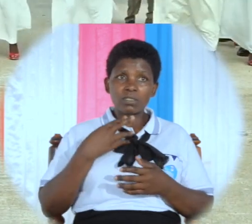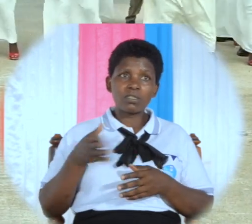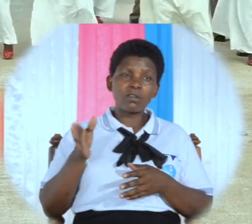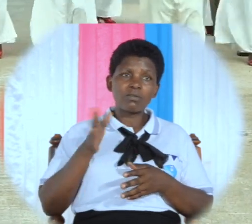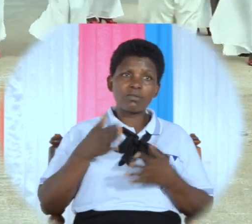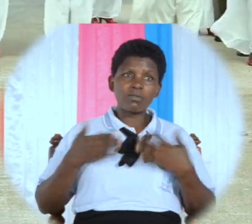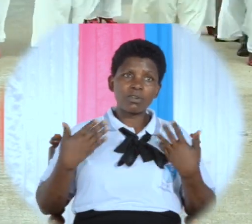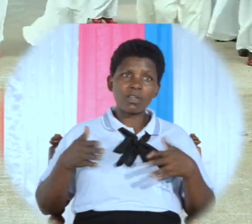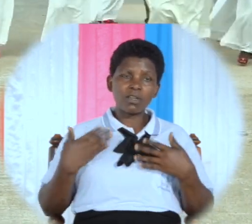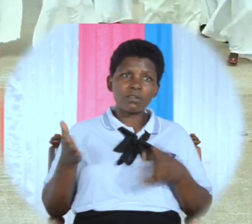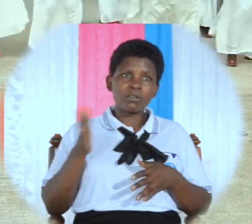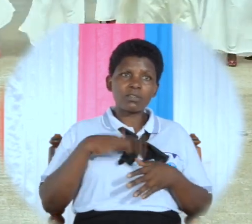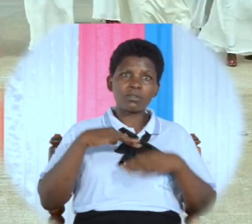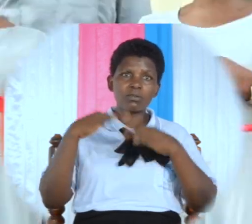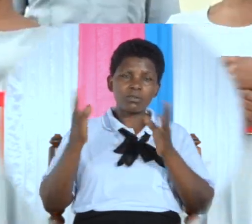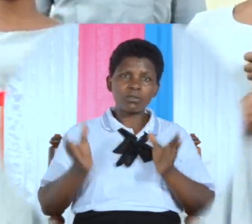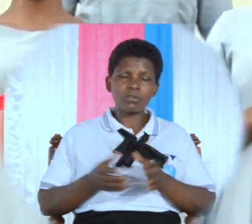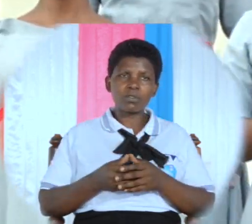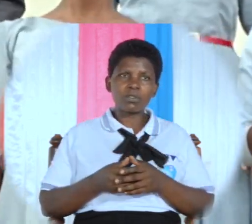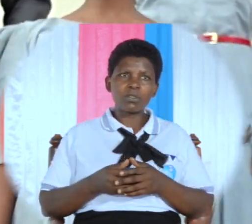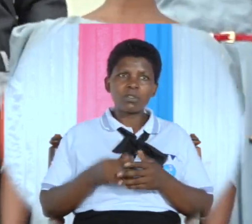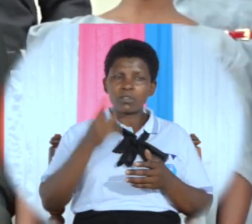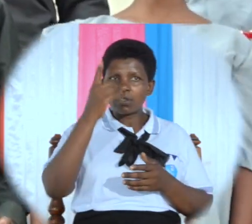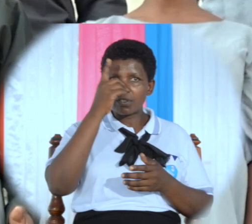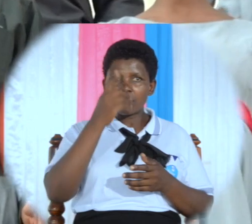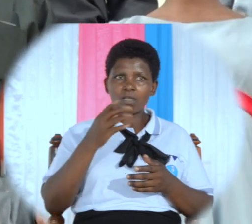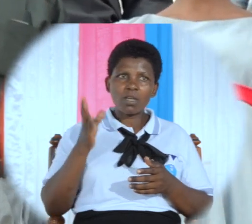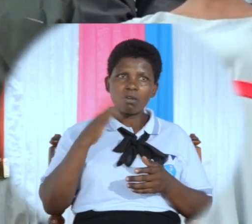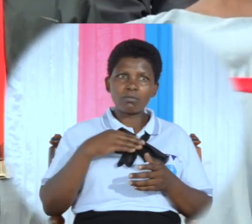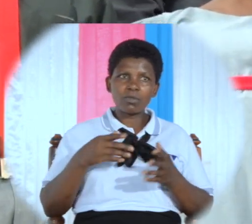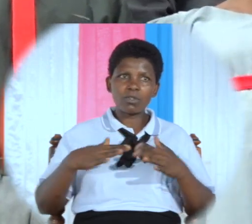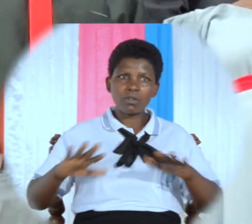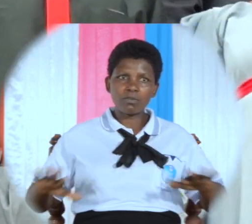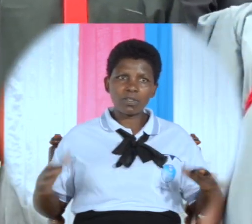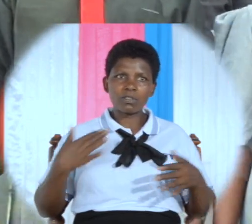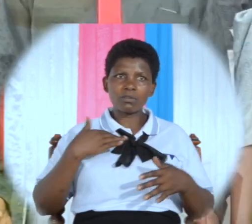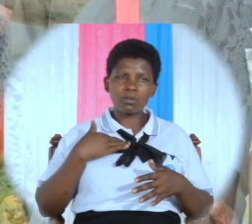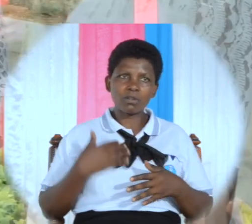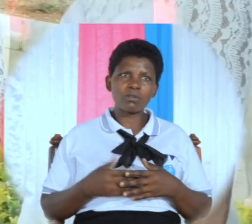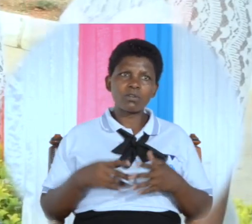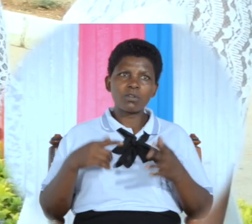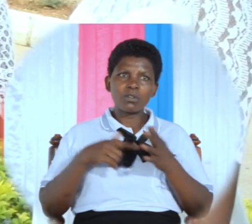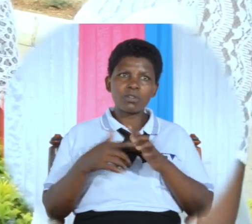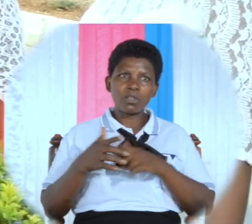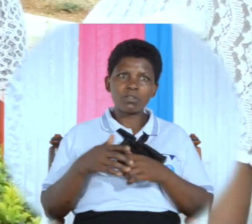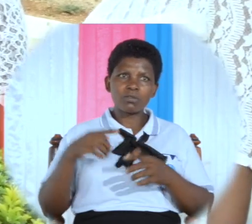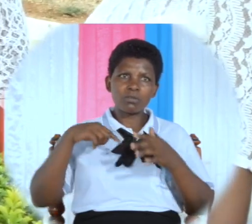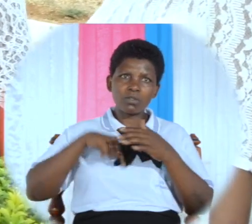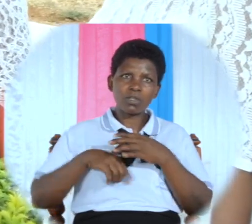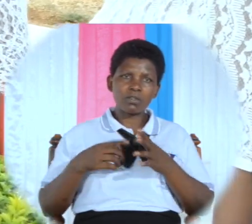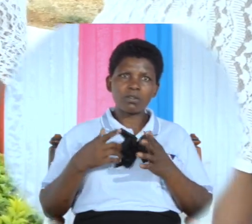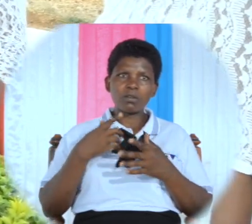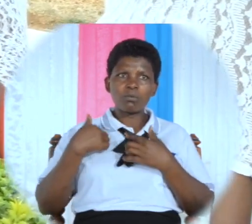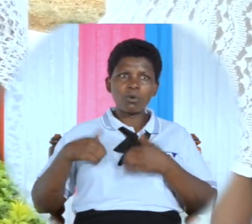na furaha siku zote Shetani huna nafasi kwangu Yesu